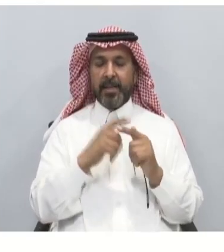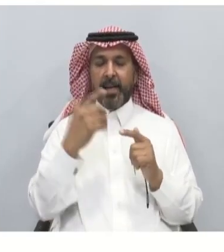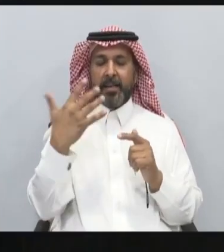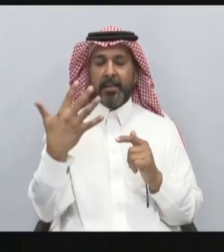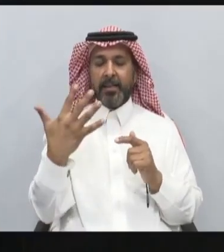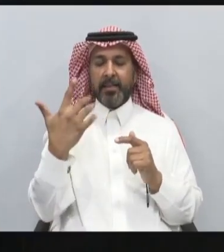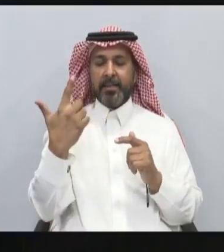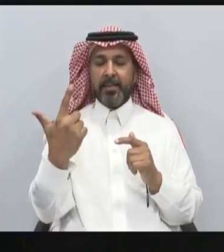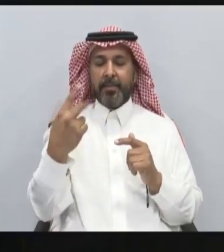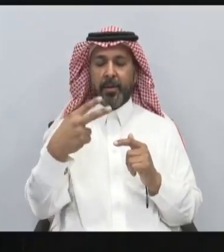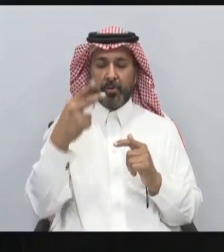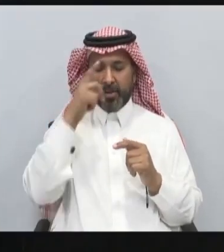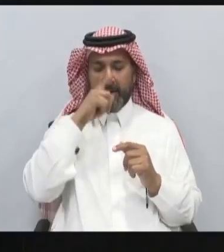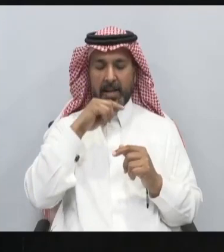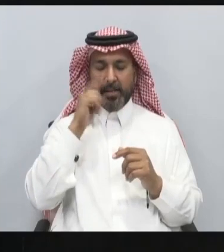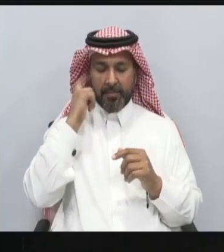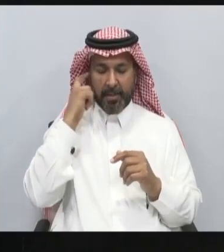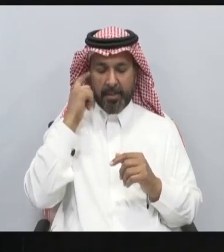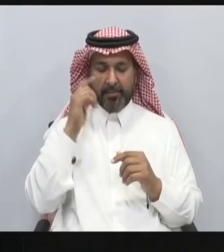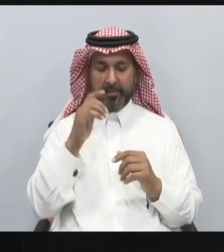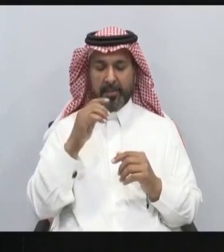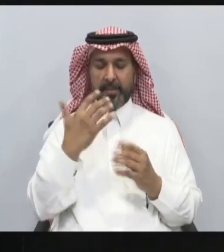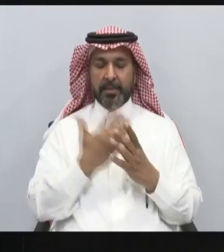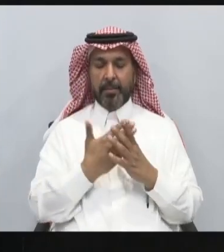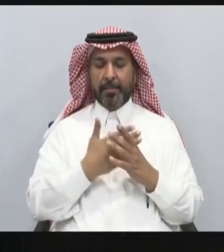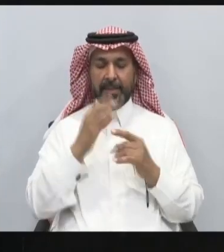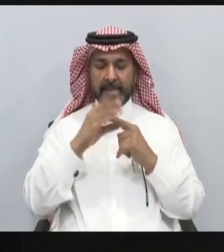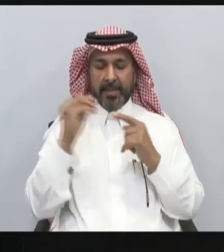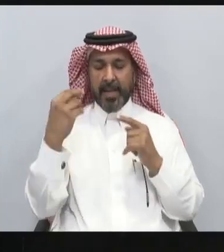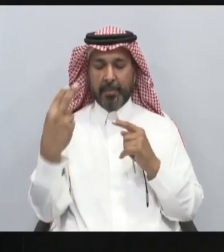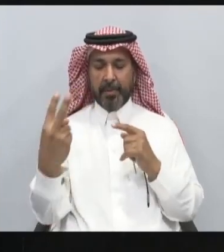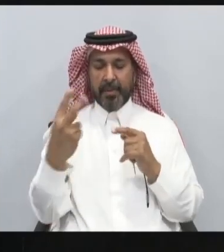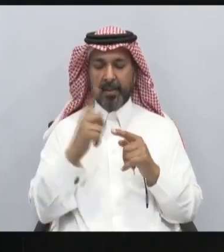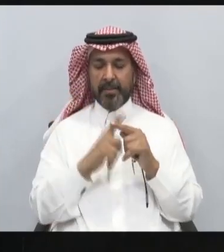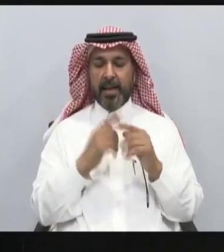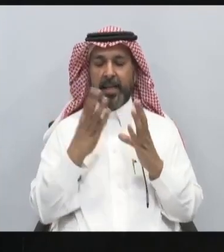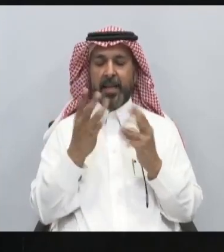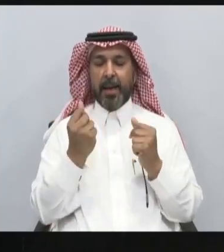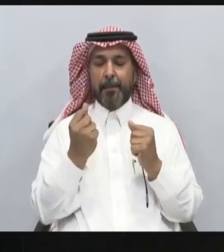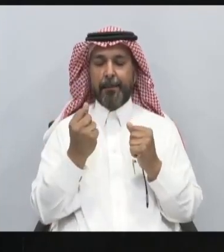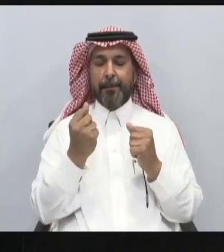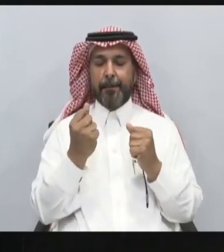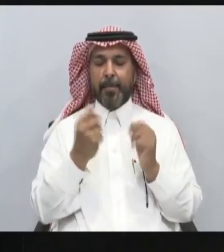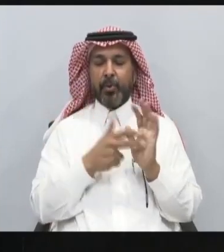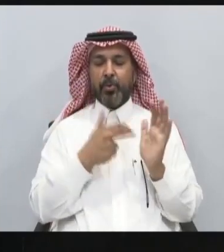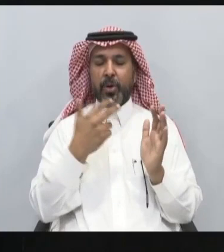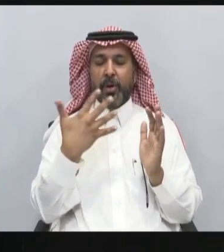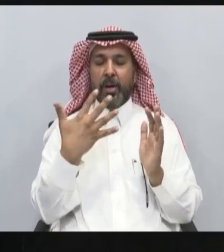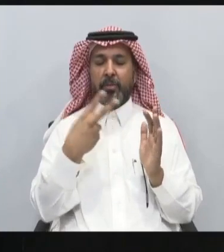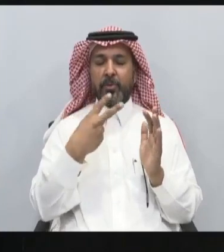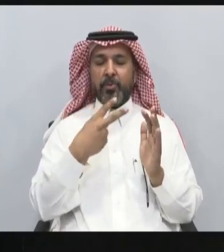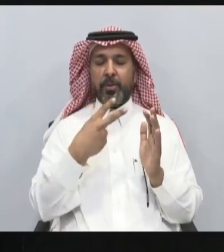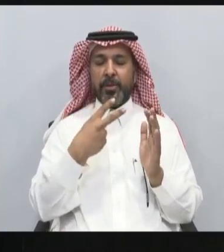عندي سالب 2، اجمع كم عليها عشان اوصل الى 25؟ اريد 25 موجبه،